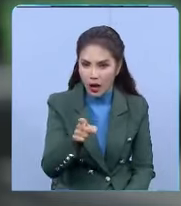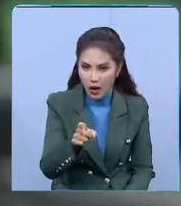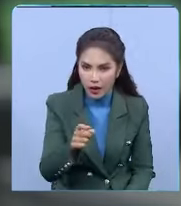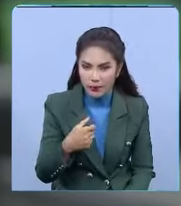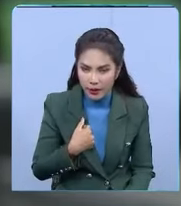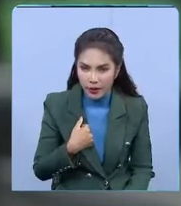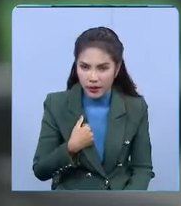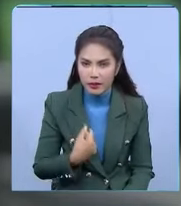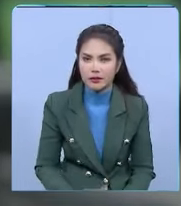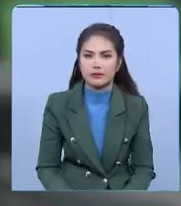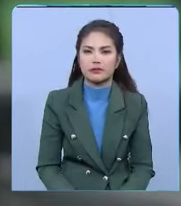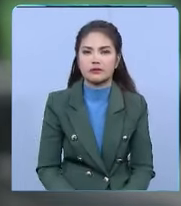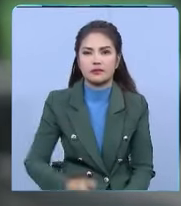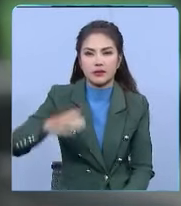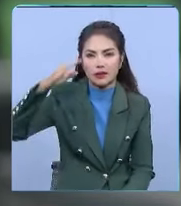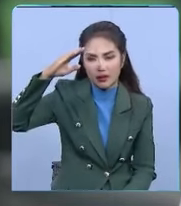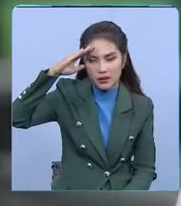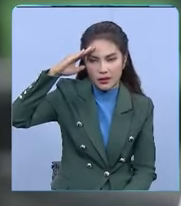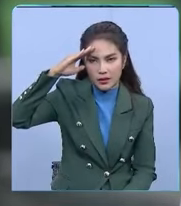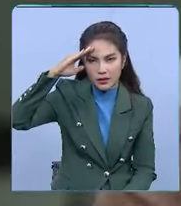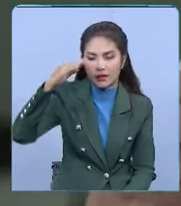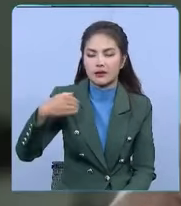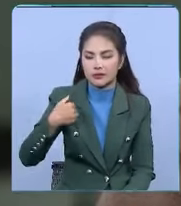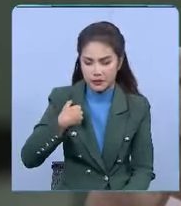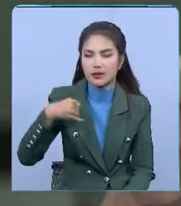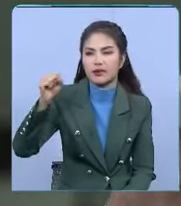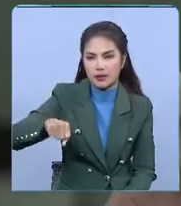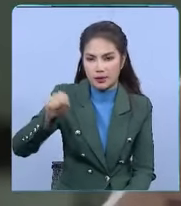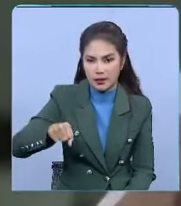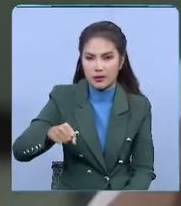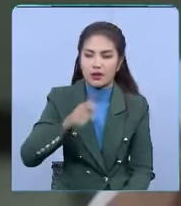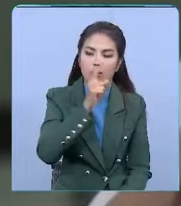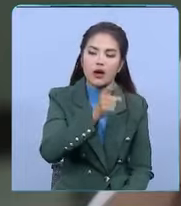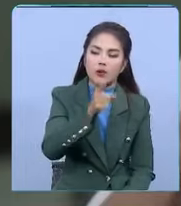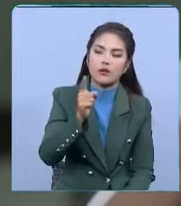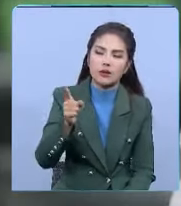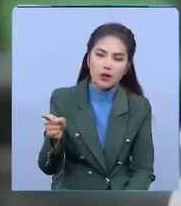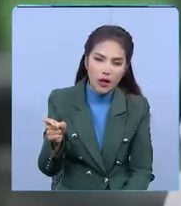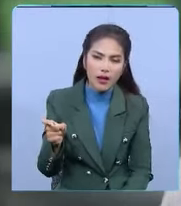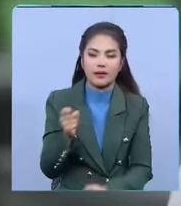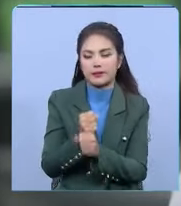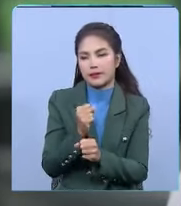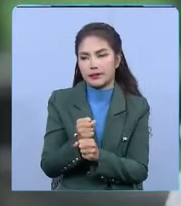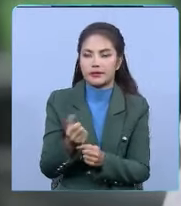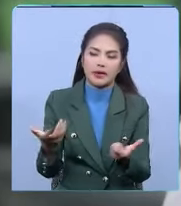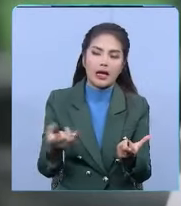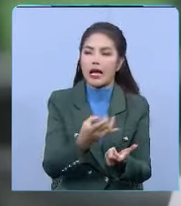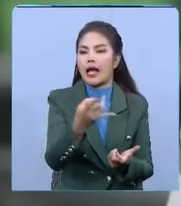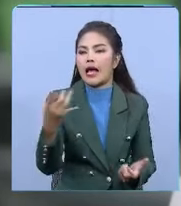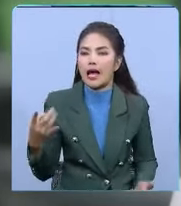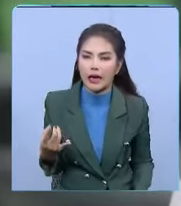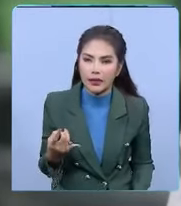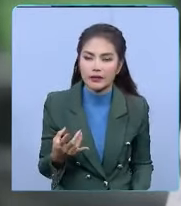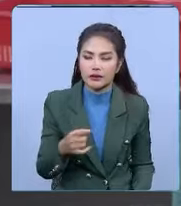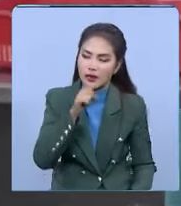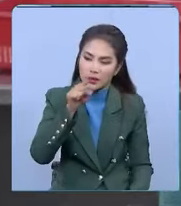หารนี่ผมเป็นผู้บัญชาก็จะต้องมีนะครับ ครับ ลูกน้องธรรมดาครับ ครับ อันไหนที่สั่งไป